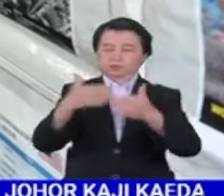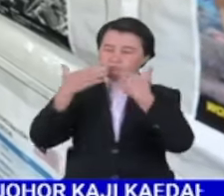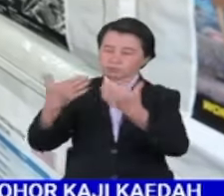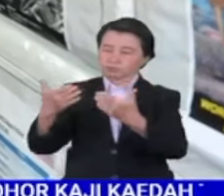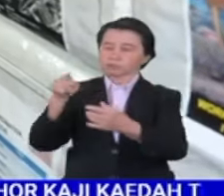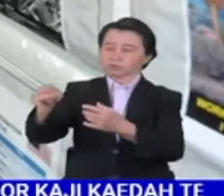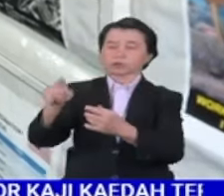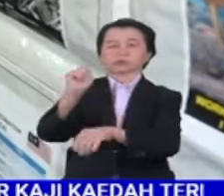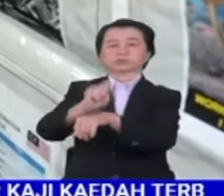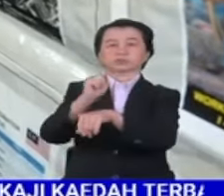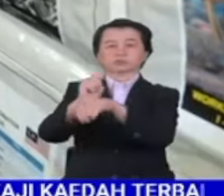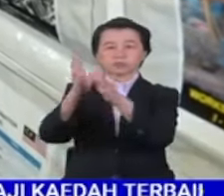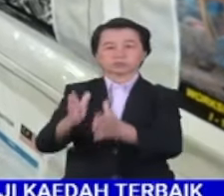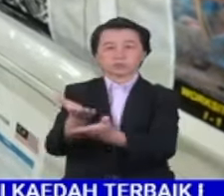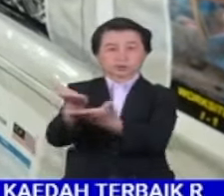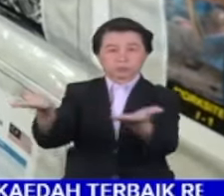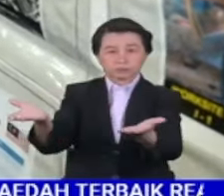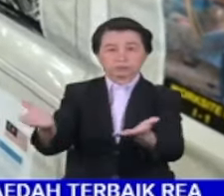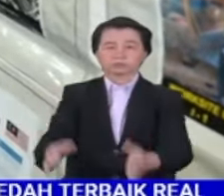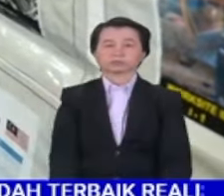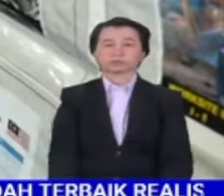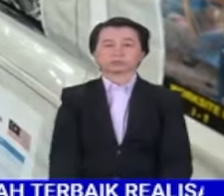petugas terlibat